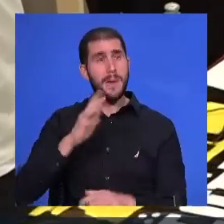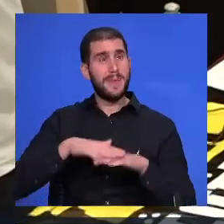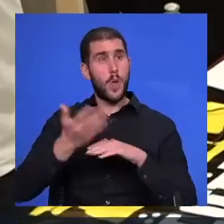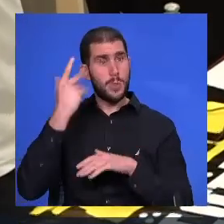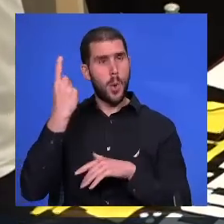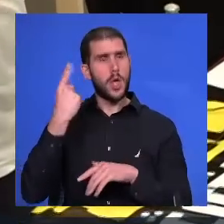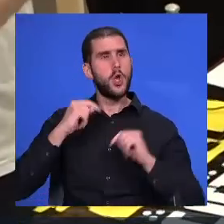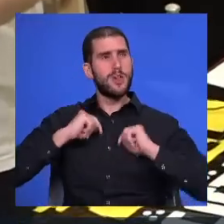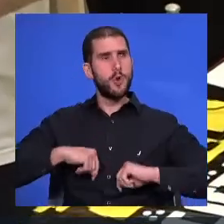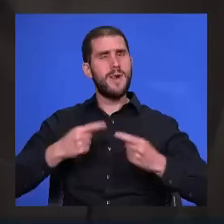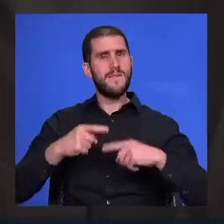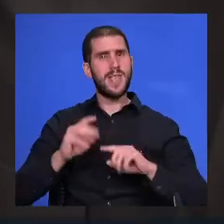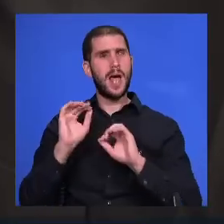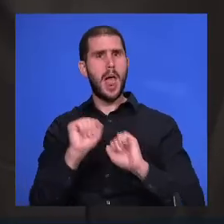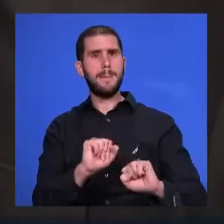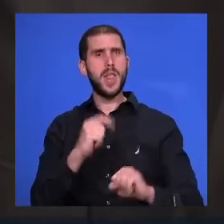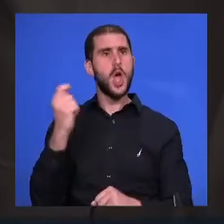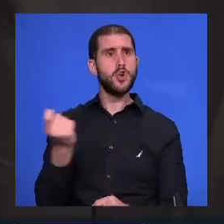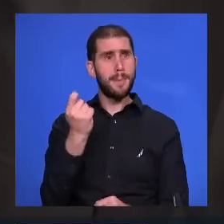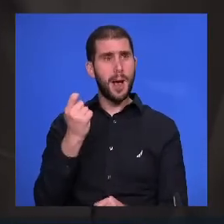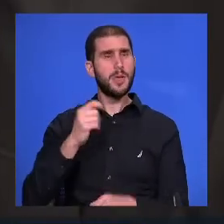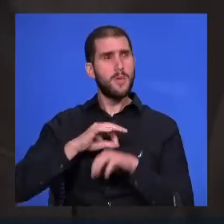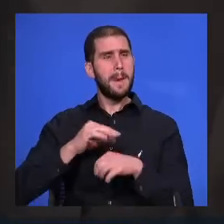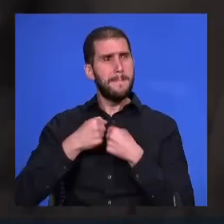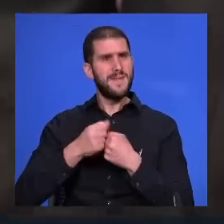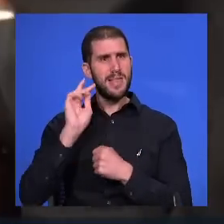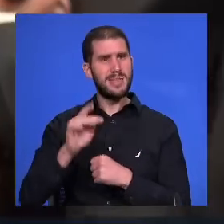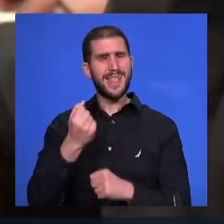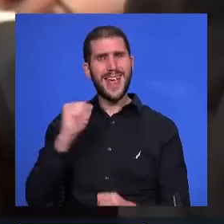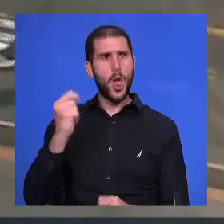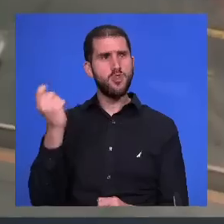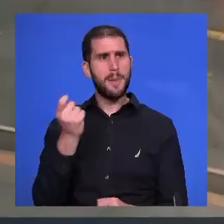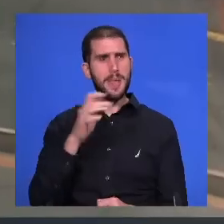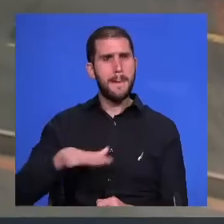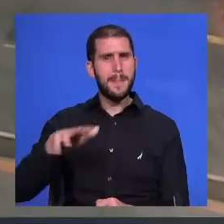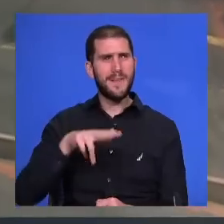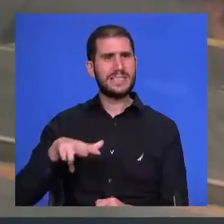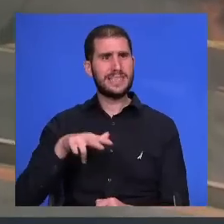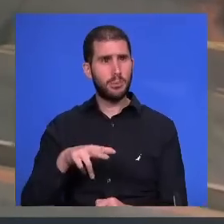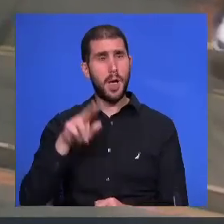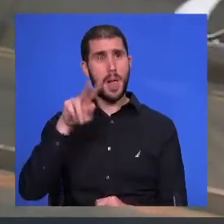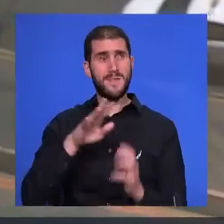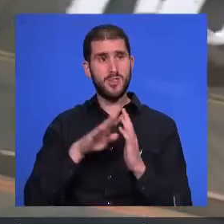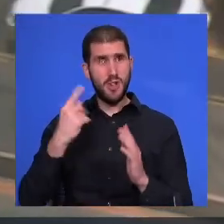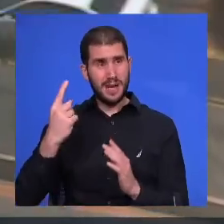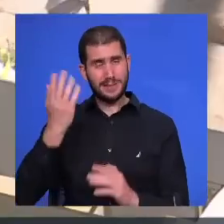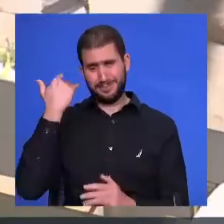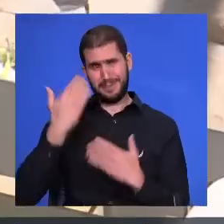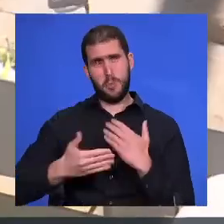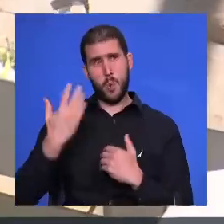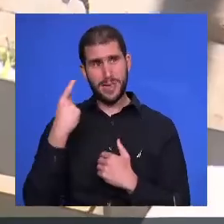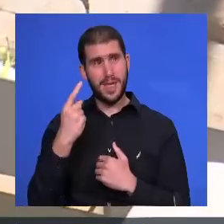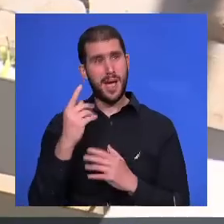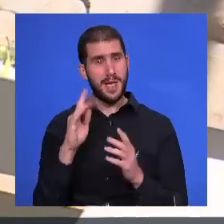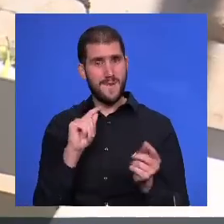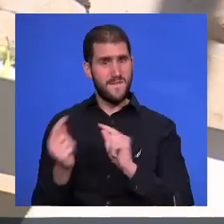שימש יושב ראש הוועדה למען השבת, שהוביל המאבקים נגד חילולי שבת במרחב הציבורי. ב-2019, הפעם הקודמת שבו התעורר